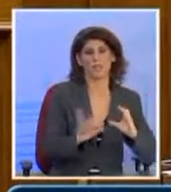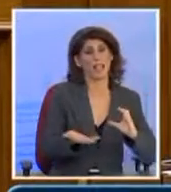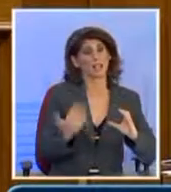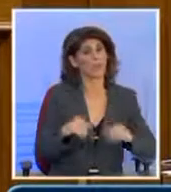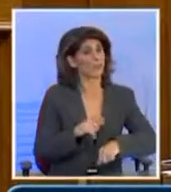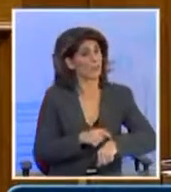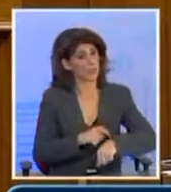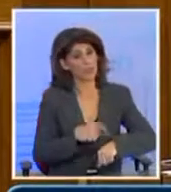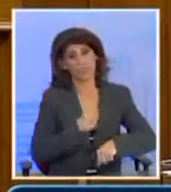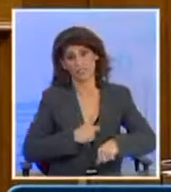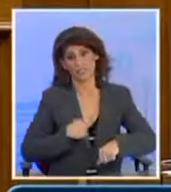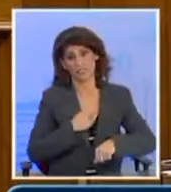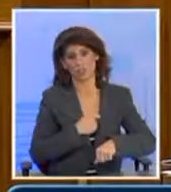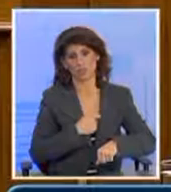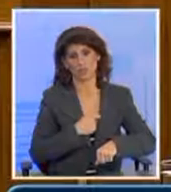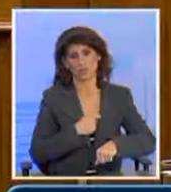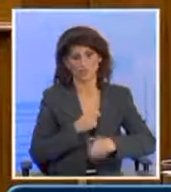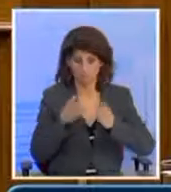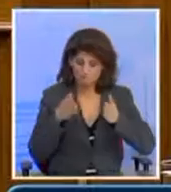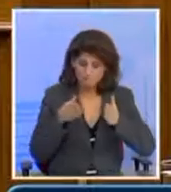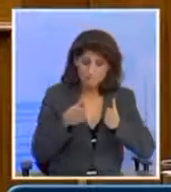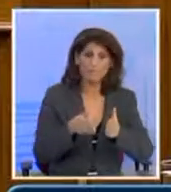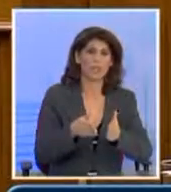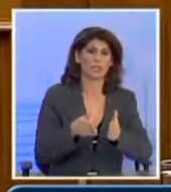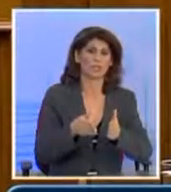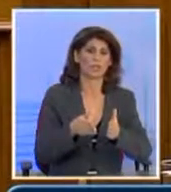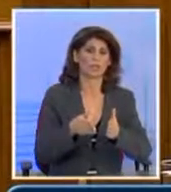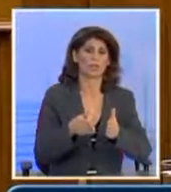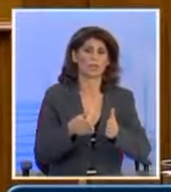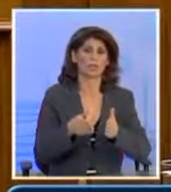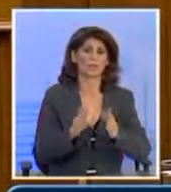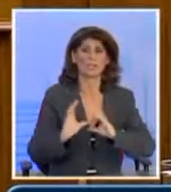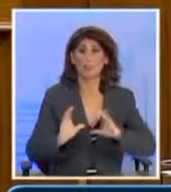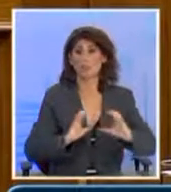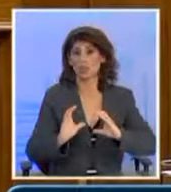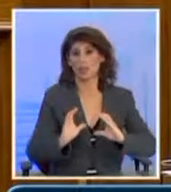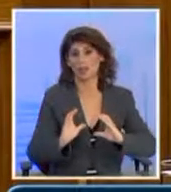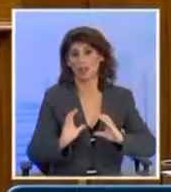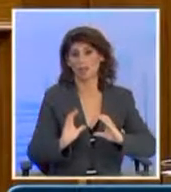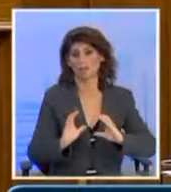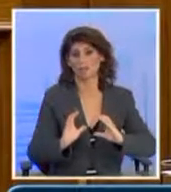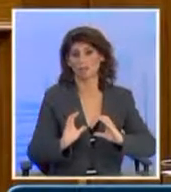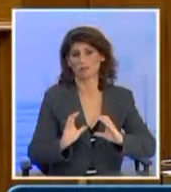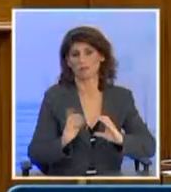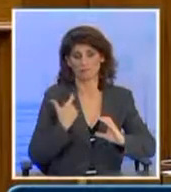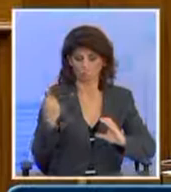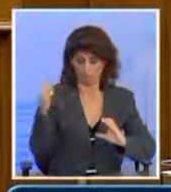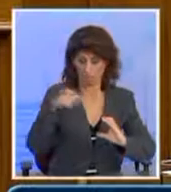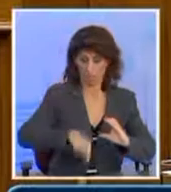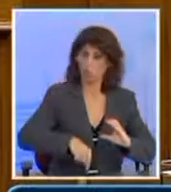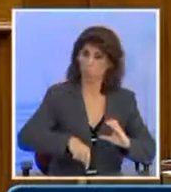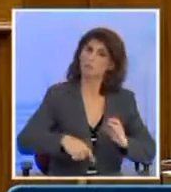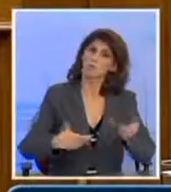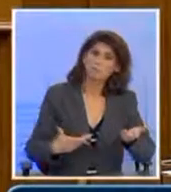πολύ χρόνο, δυστυχώς, για να επικεντρωθώ στα επικοινωνιακά. Βρίσκομαι εδώ για να είμαι